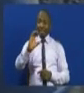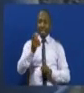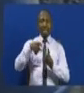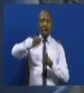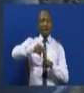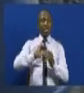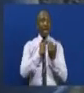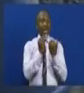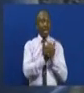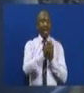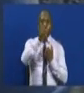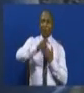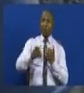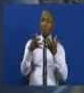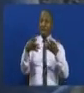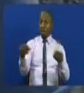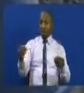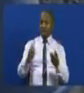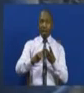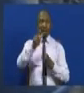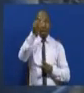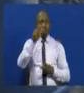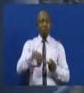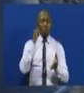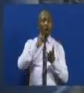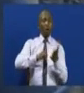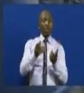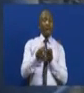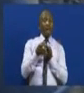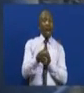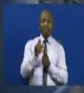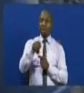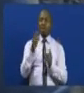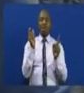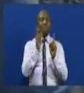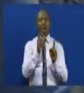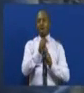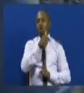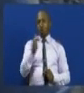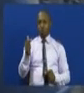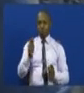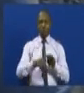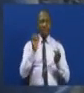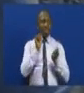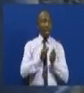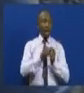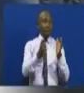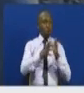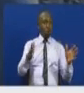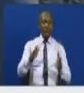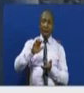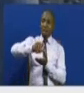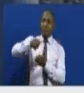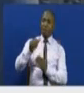mtu aliyeathirika. Lakini hiyo ya kukausha damu, hiyo ni maneno tu. Kitu kikubwa ni kwamba limao ina